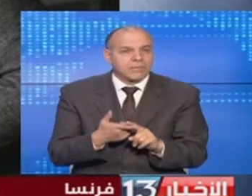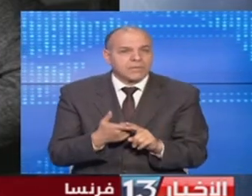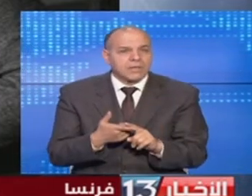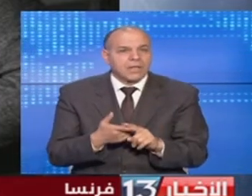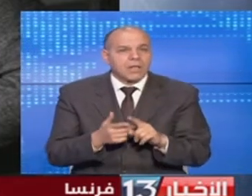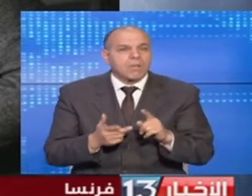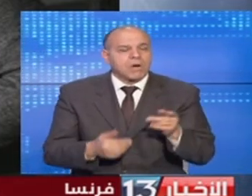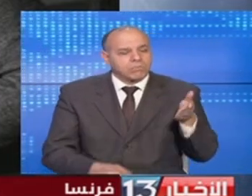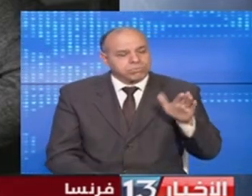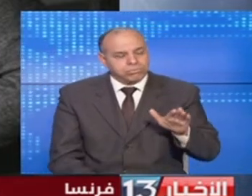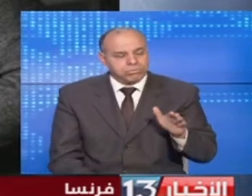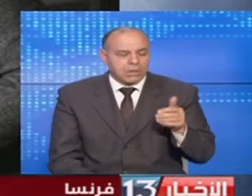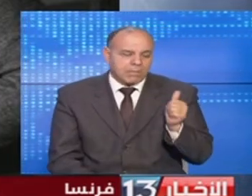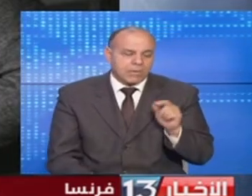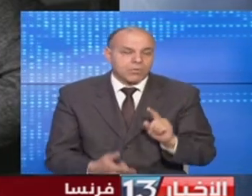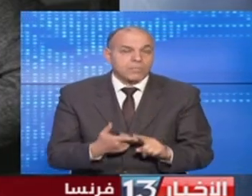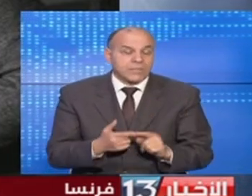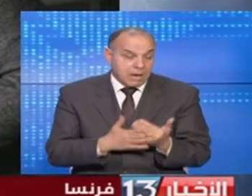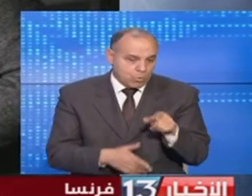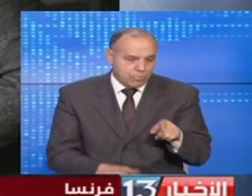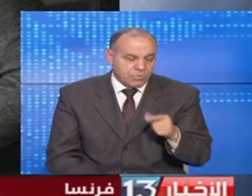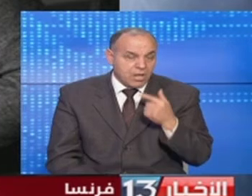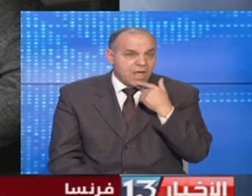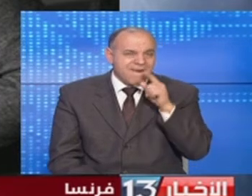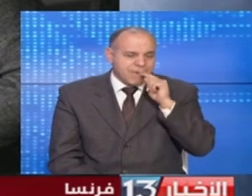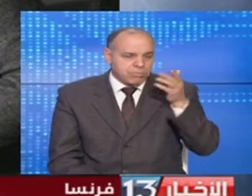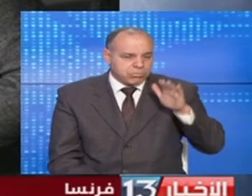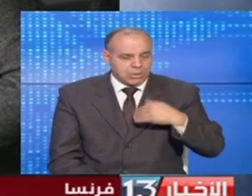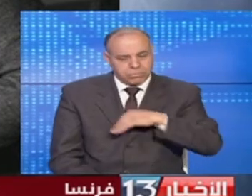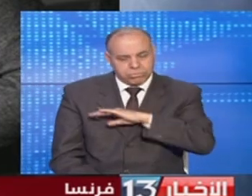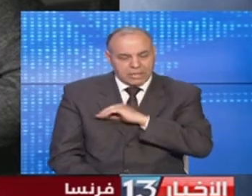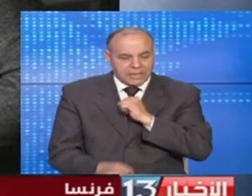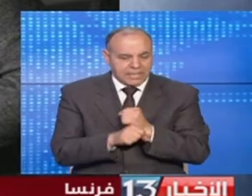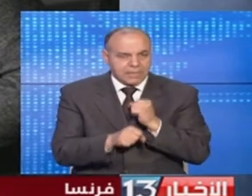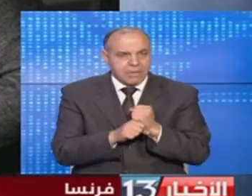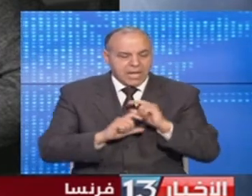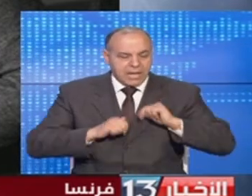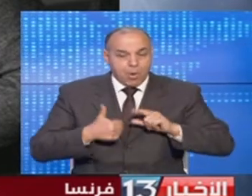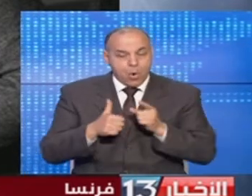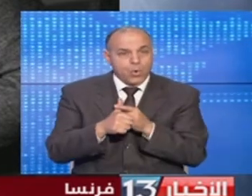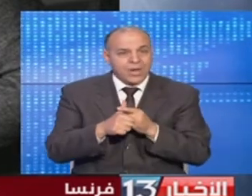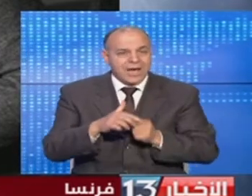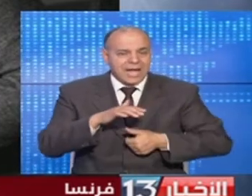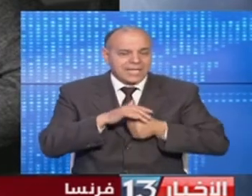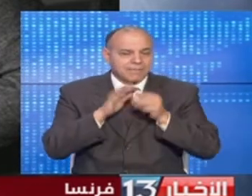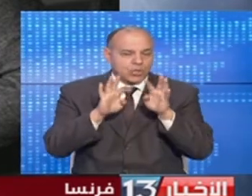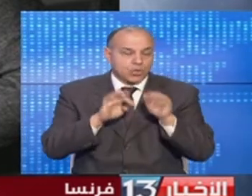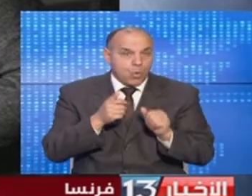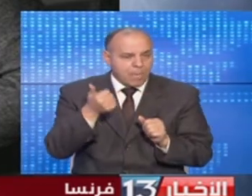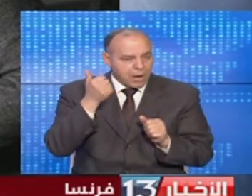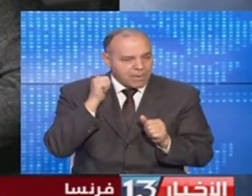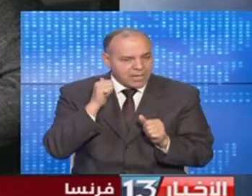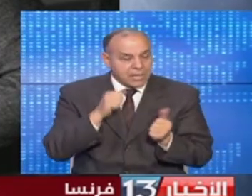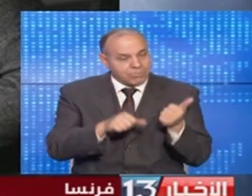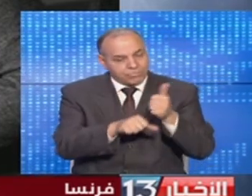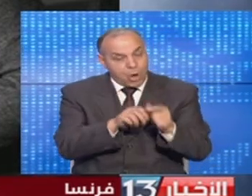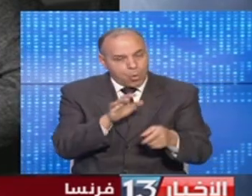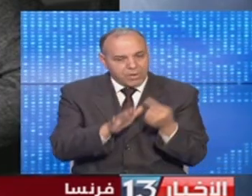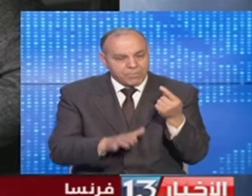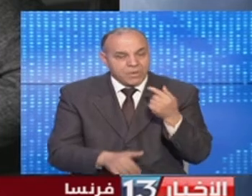اين وافتها المنيه وكانت الفقيده تولت مناصب النائبه الاولى لرئيس المجلس الوطني التاسيسي